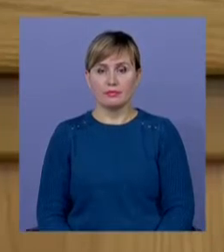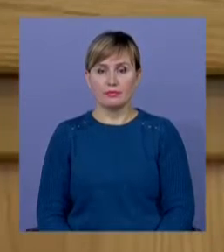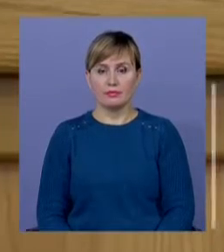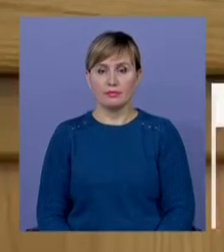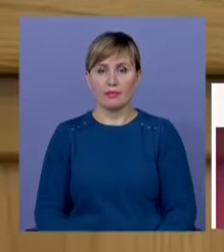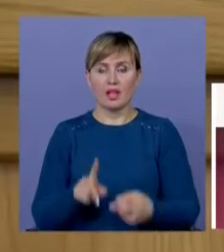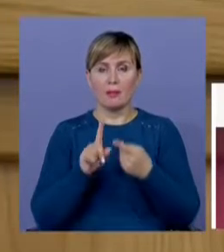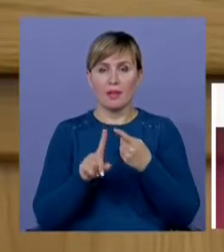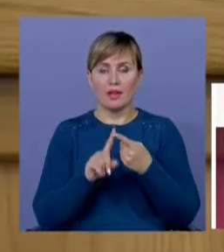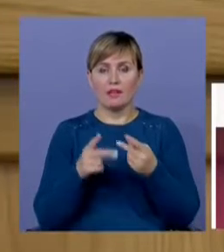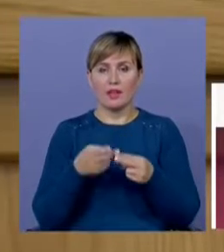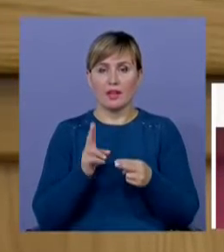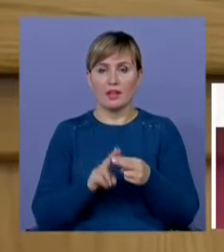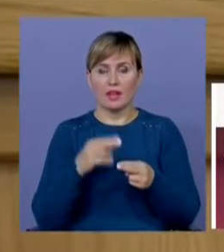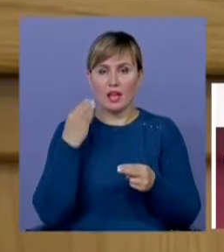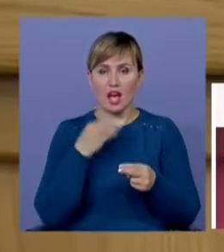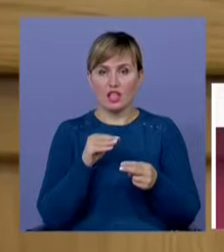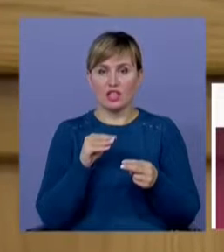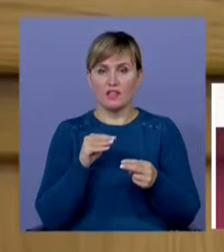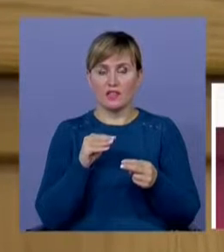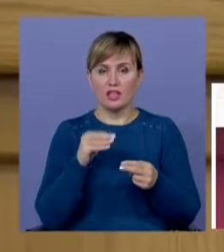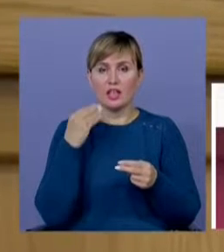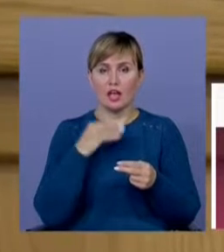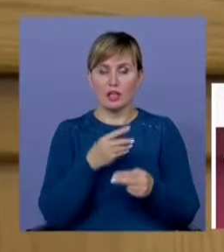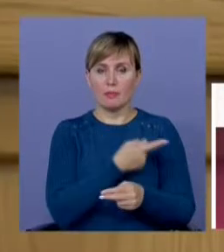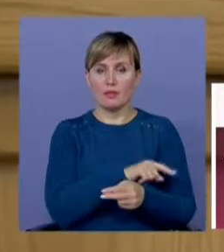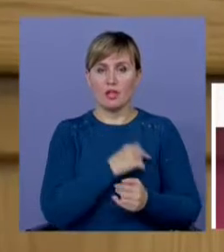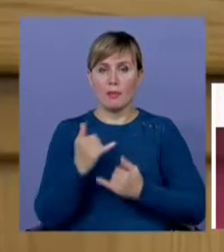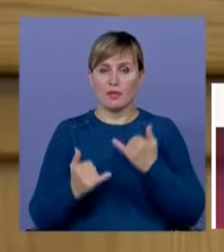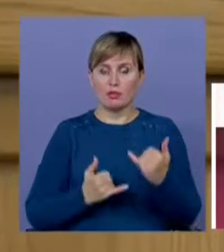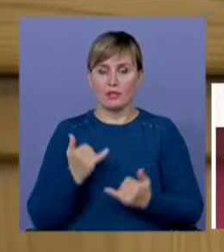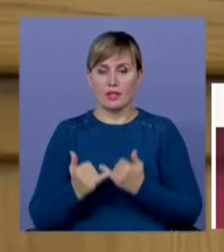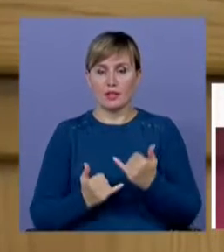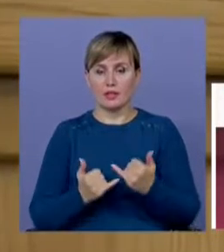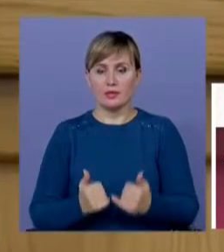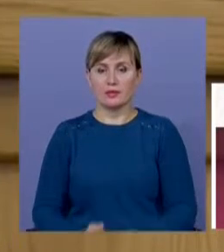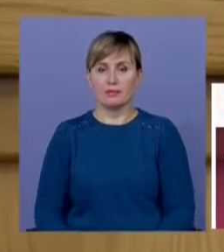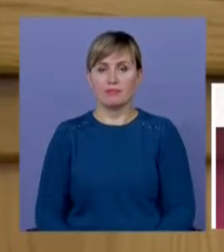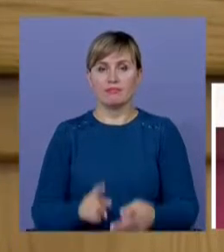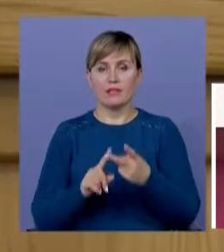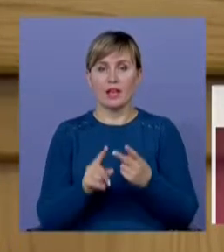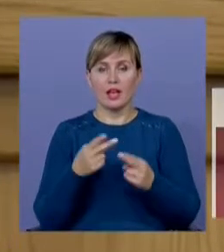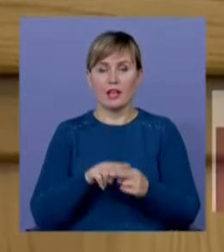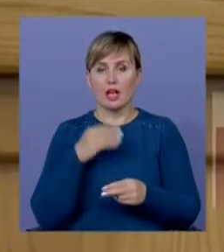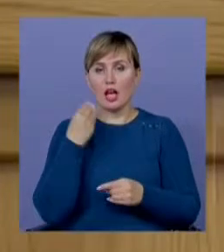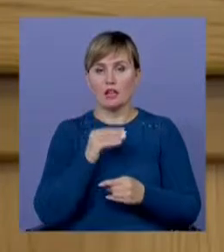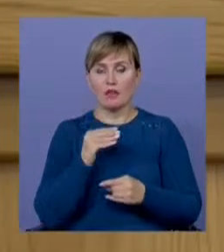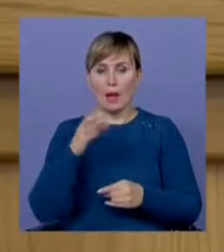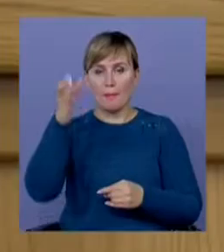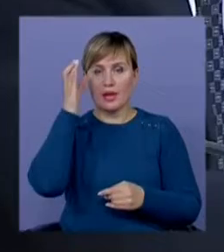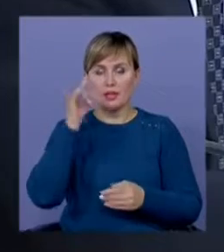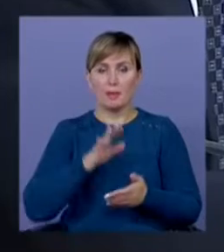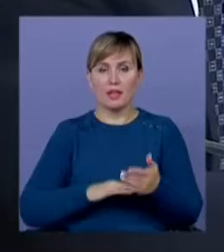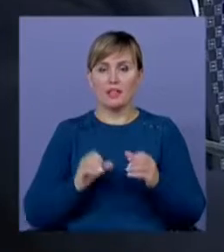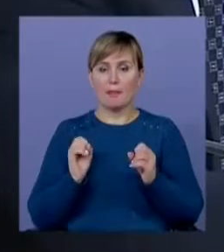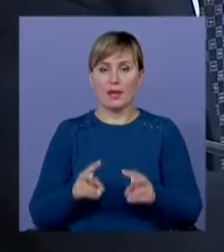Первое – это качество. Качество медицинского обслуживания, второе – качество образования, третье –